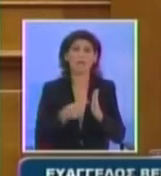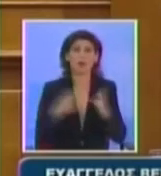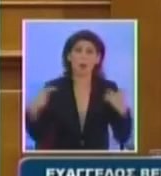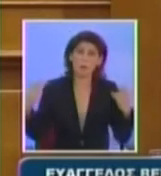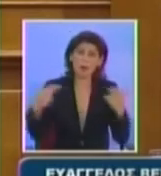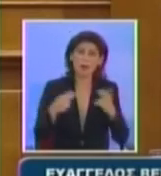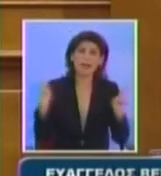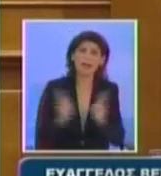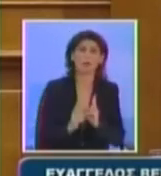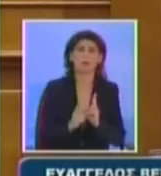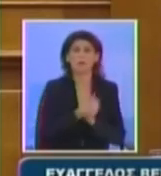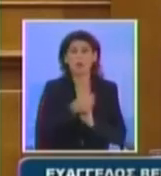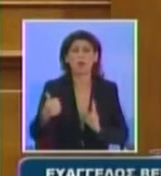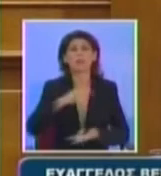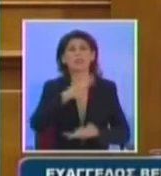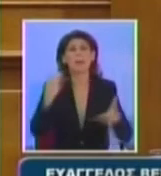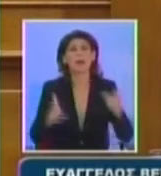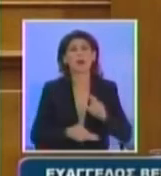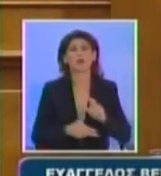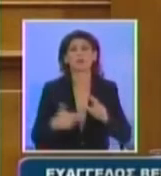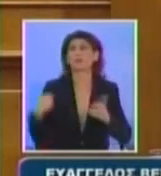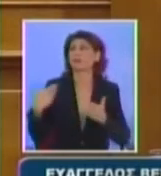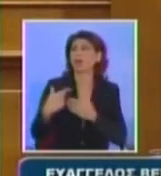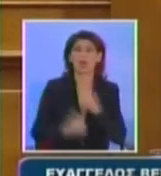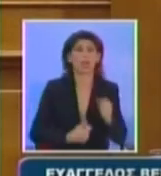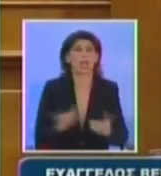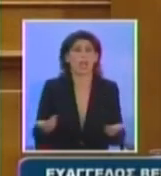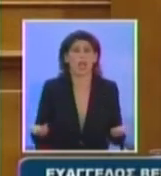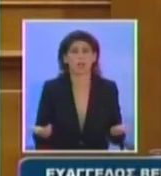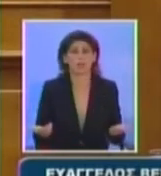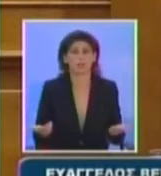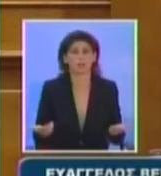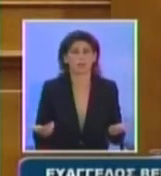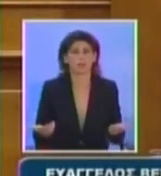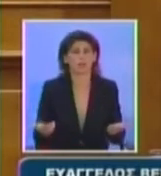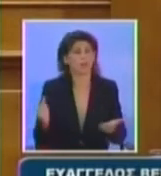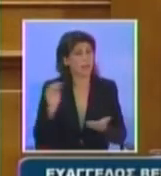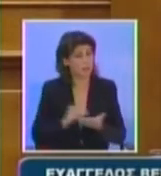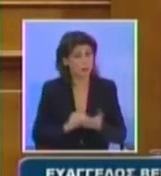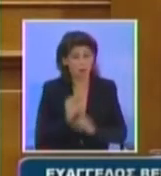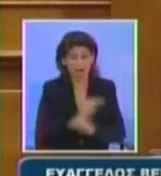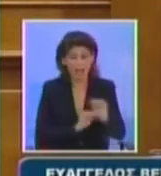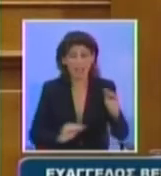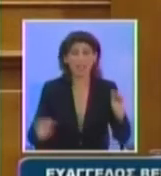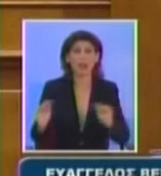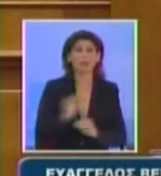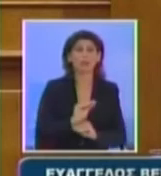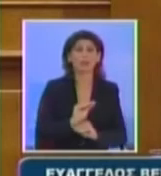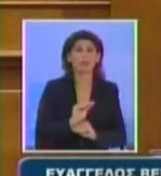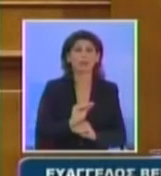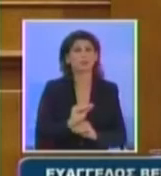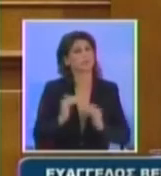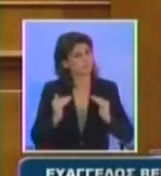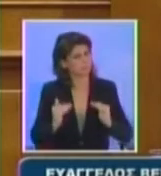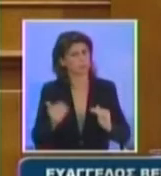περικοπή μοναδική στα παγκόσμια χρονικά. Και επιπλέον αναδιάρθρωση, η οποία καθιστά το χρέος